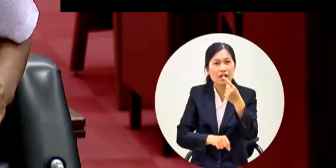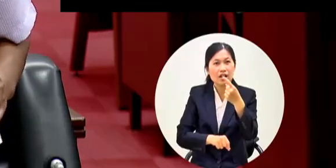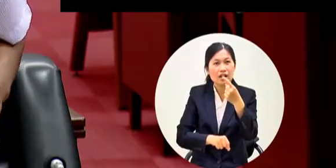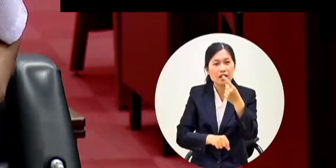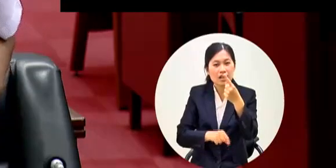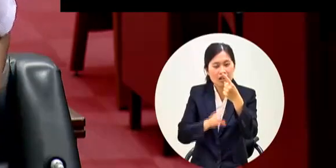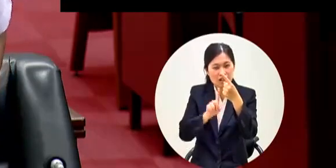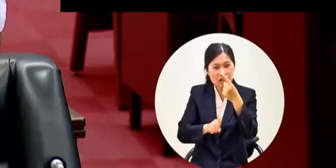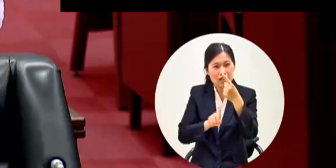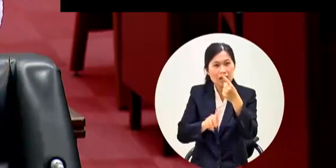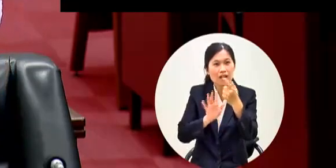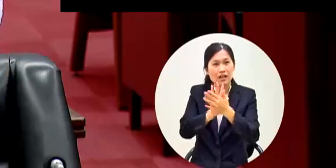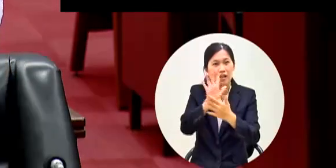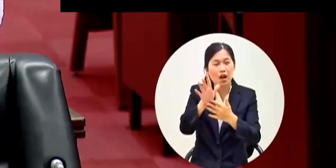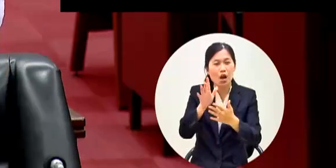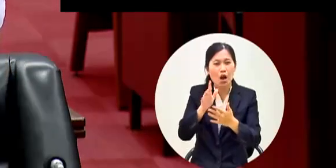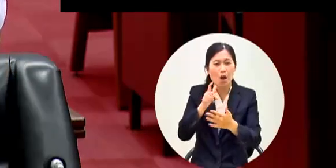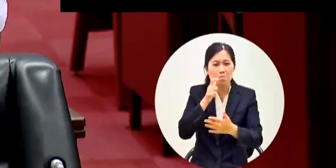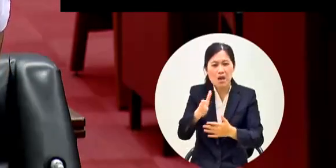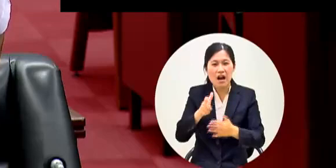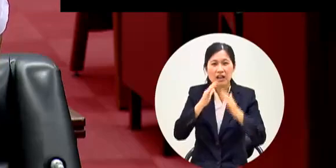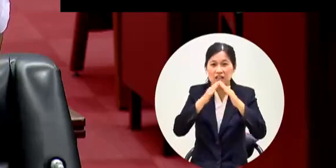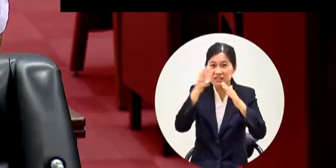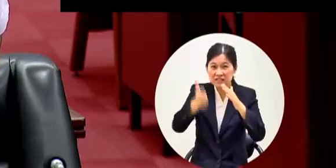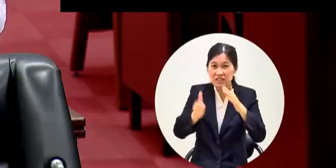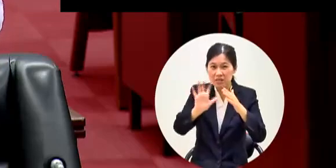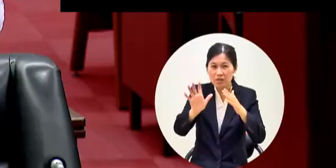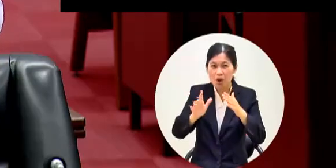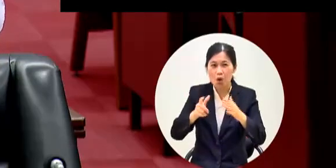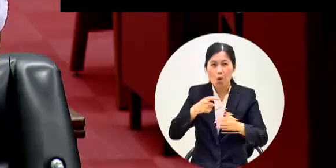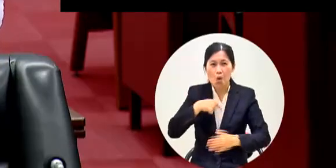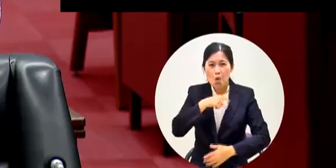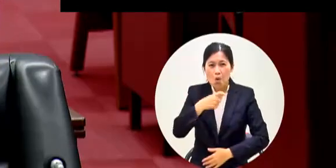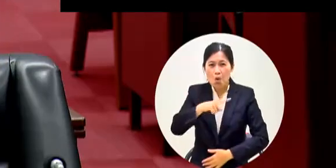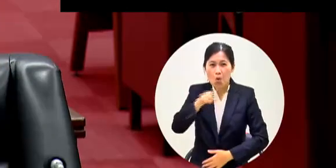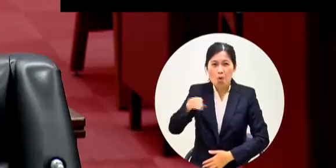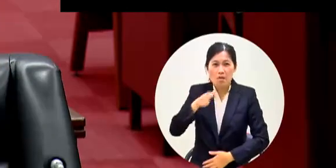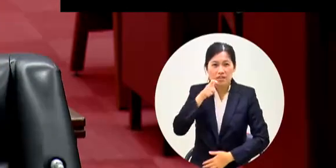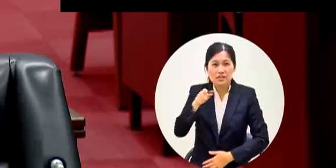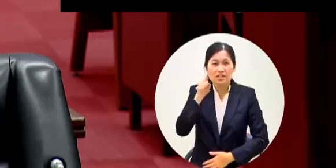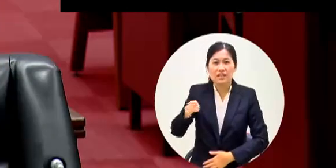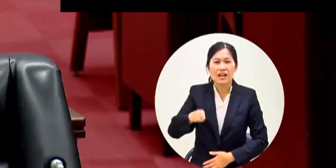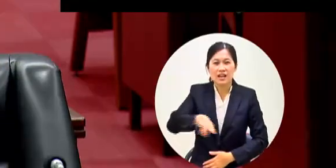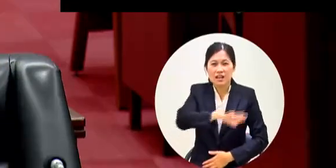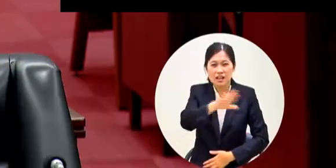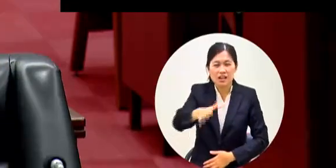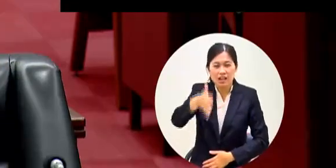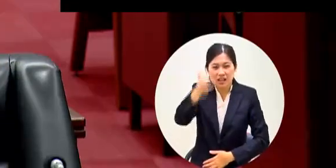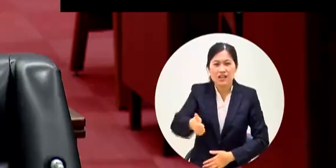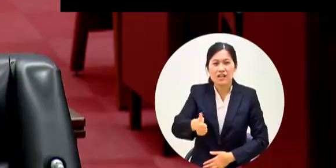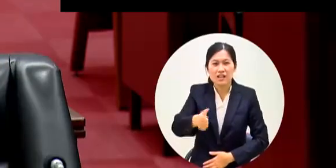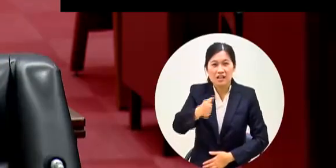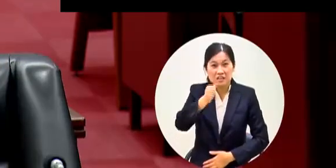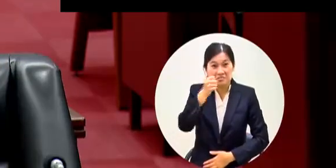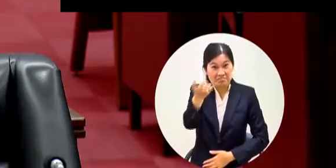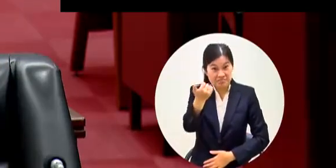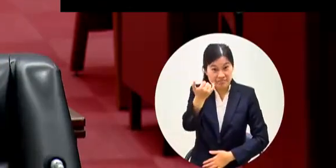大家发大财，百般的不舍。但是我希望我们的大学